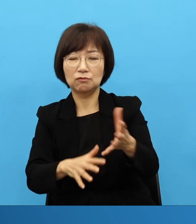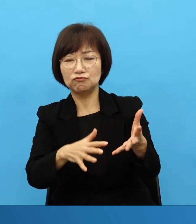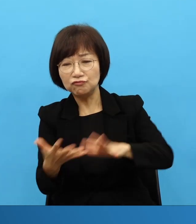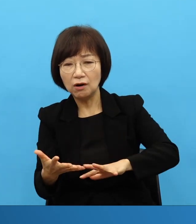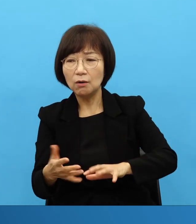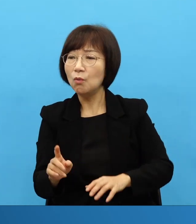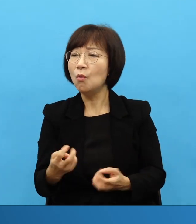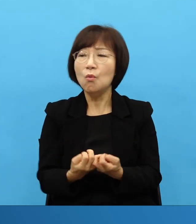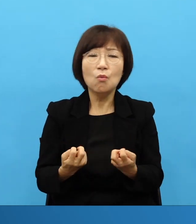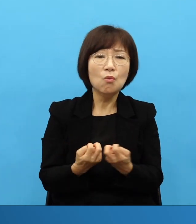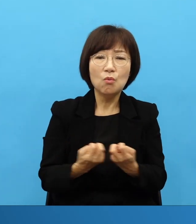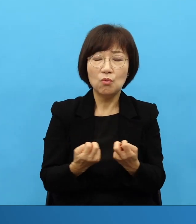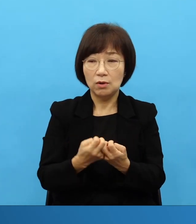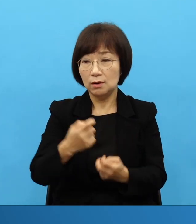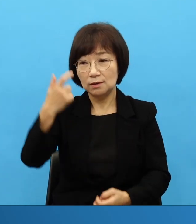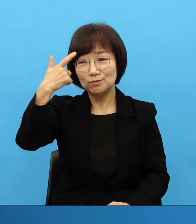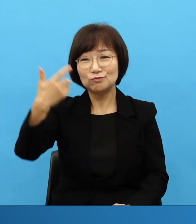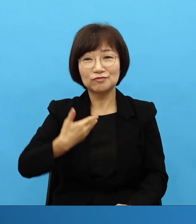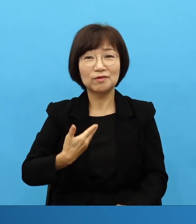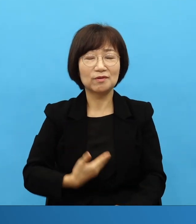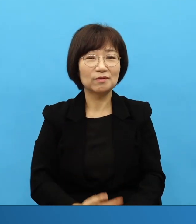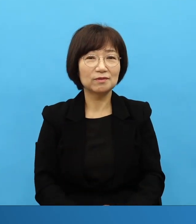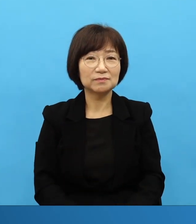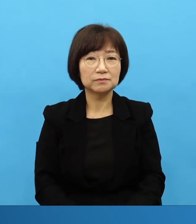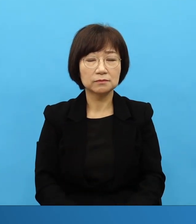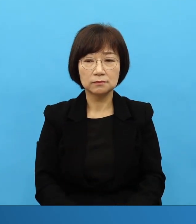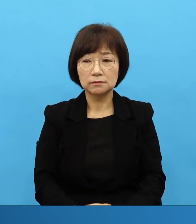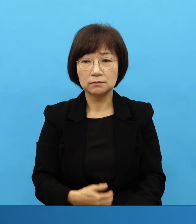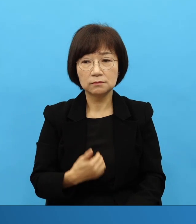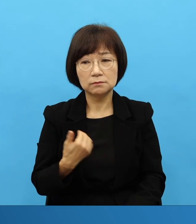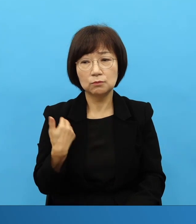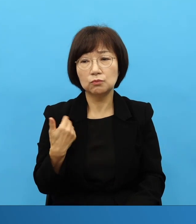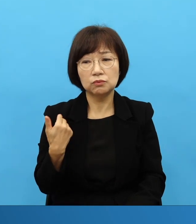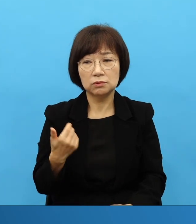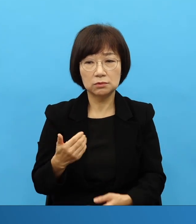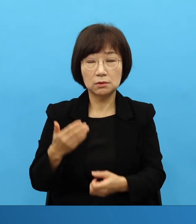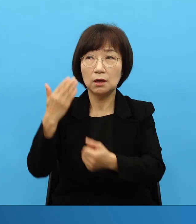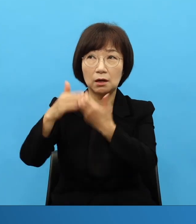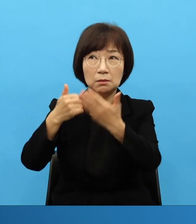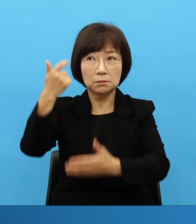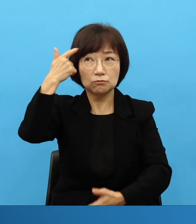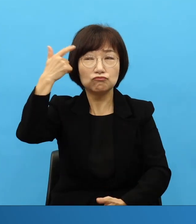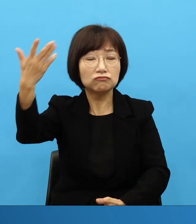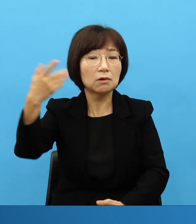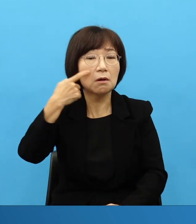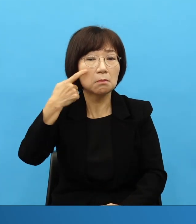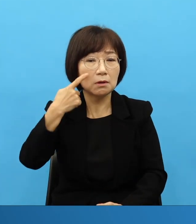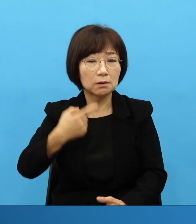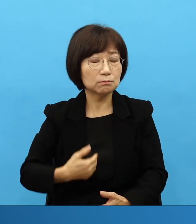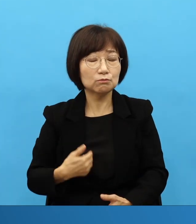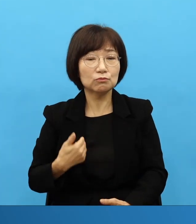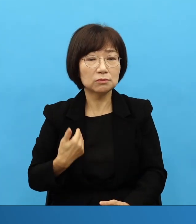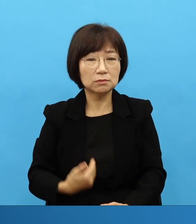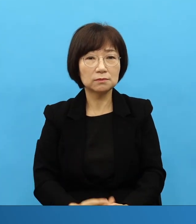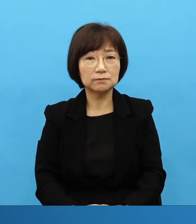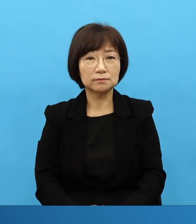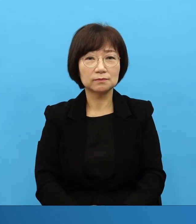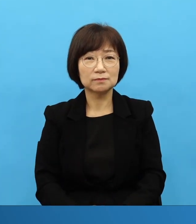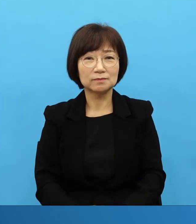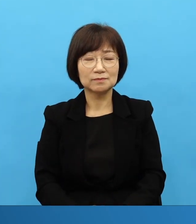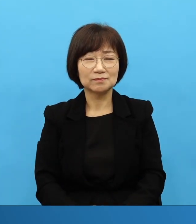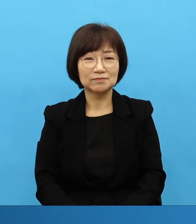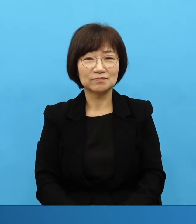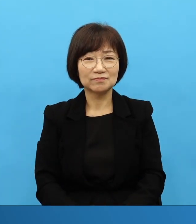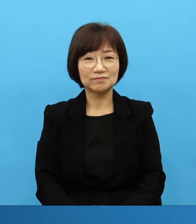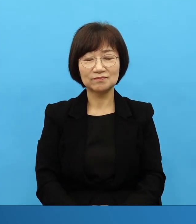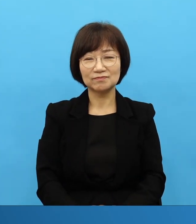bus slipped and they fell into the water and drowned. 나도 몰라 하나님께 물어봐. 이래. And I told them, I don't know either. We have to 할 ask 말이 God. 없더라니까. I